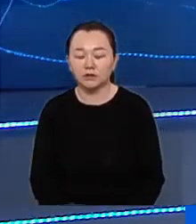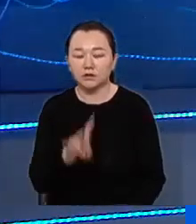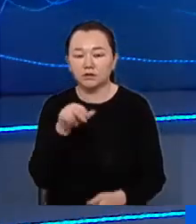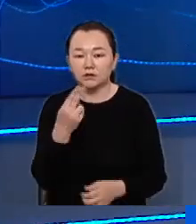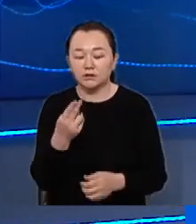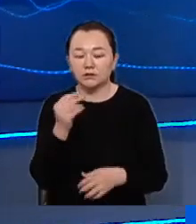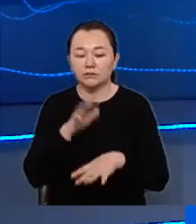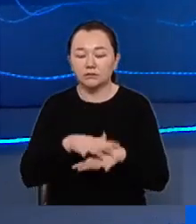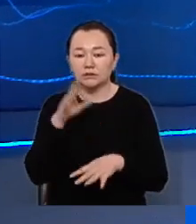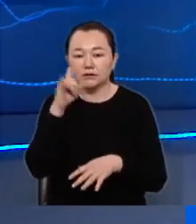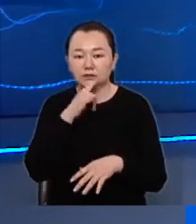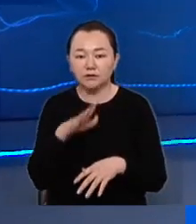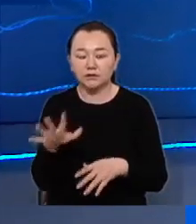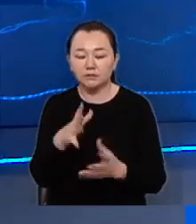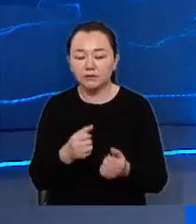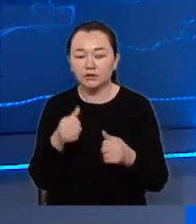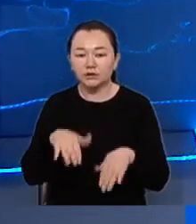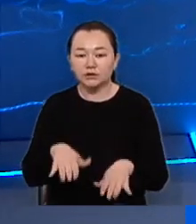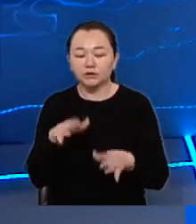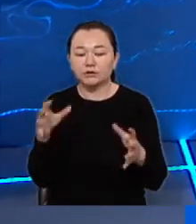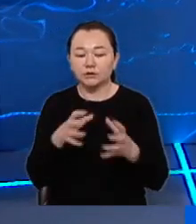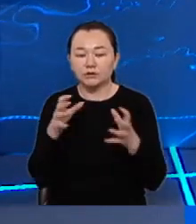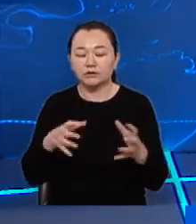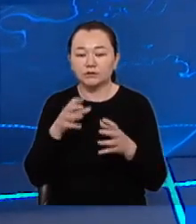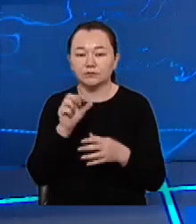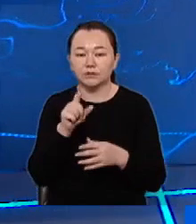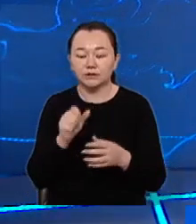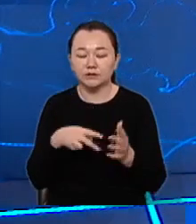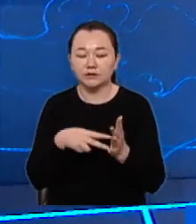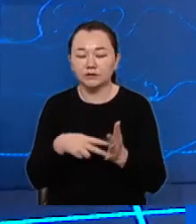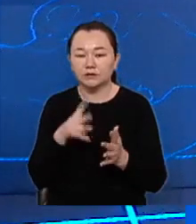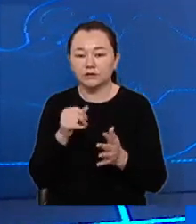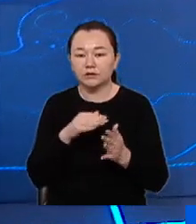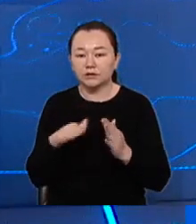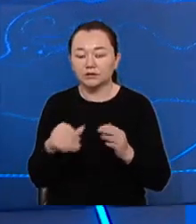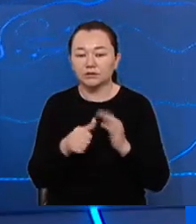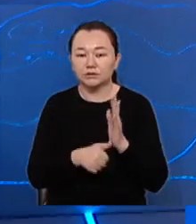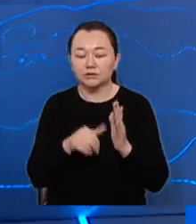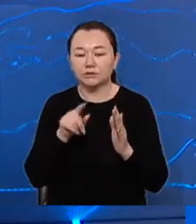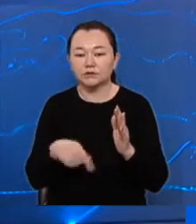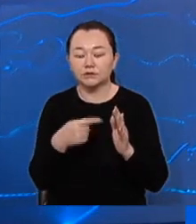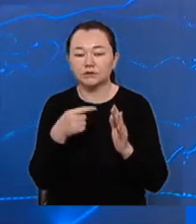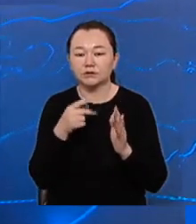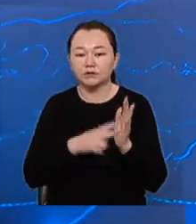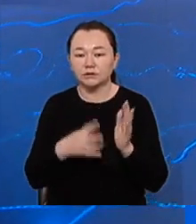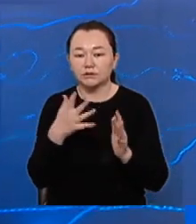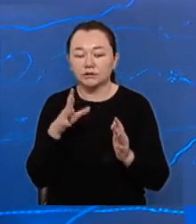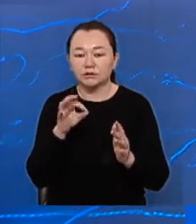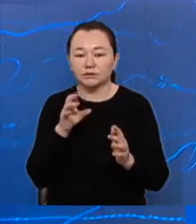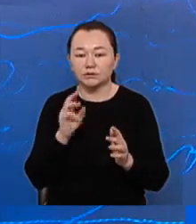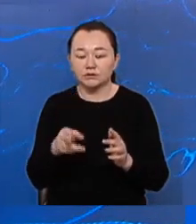Национальный банк Казахстана принял решение сохранить базовую ставку на отметке 16,75